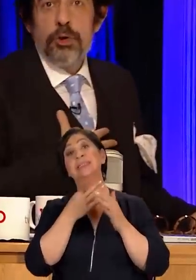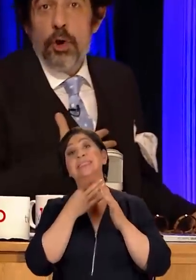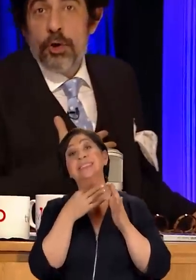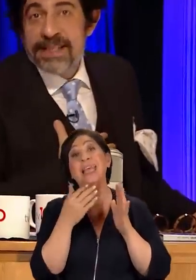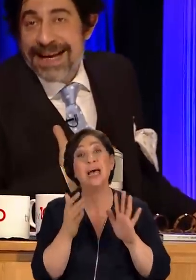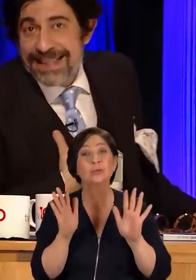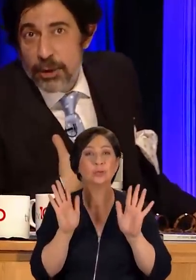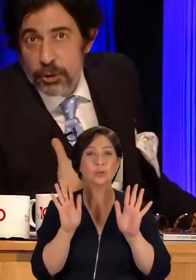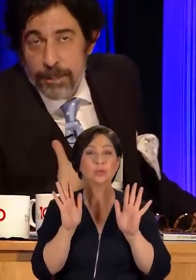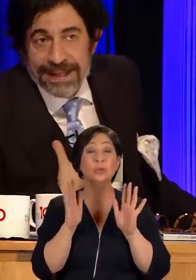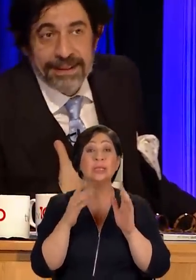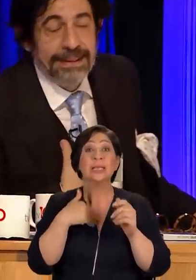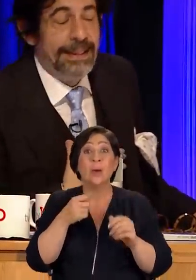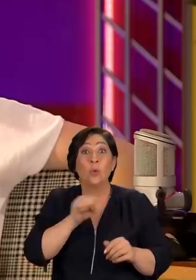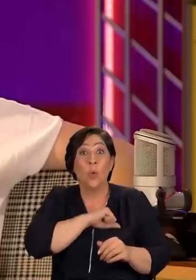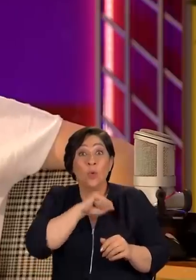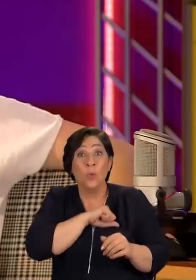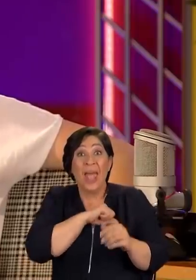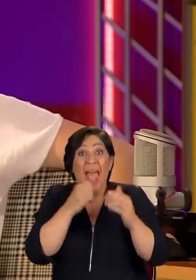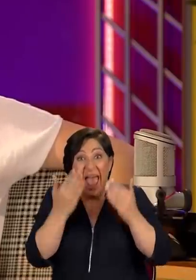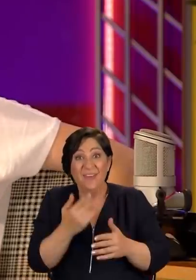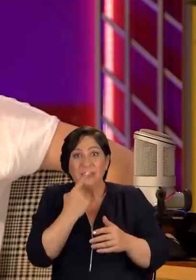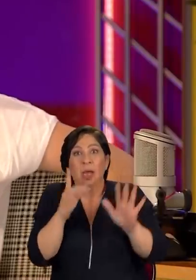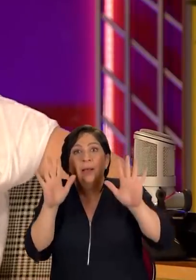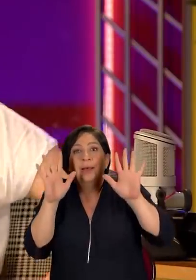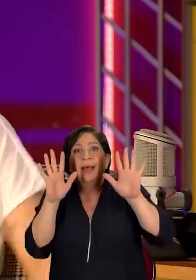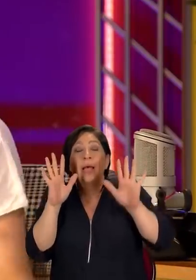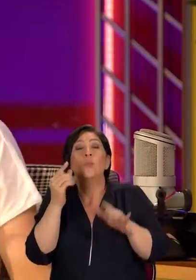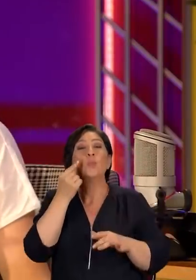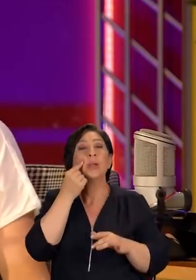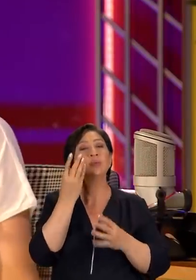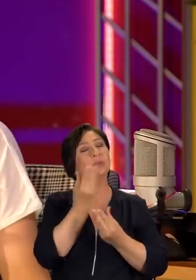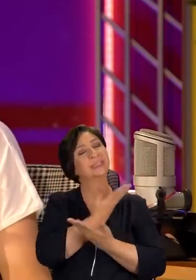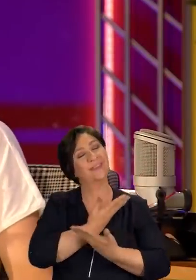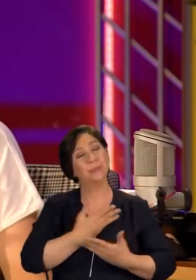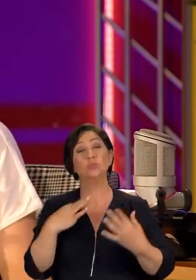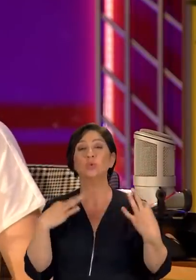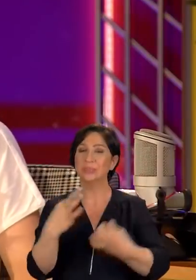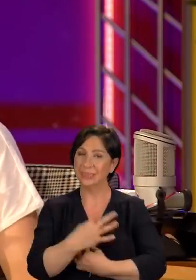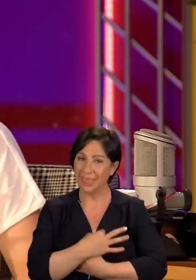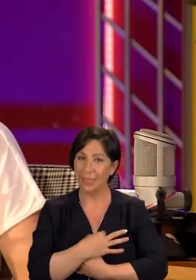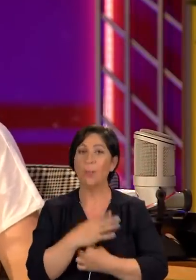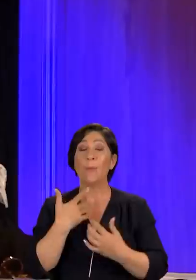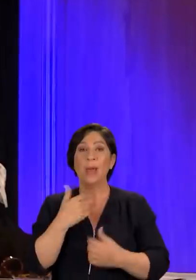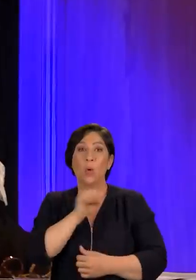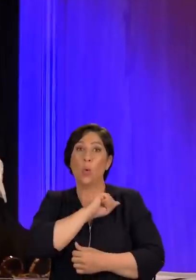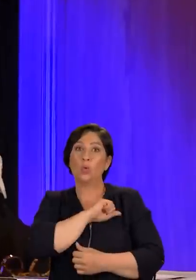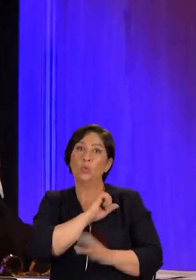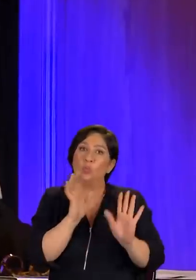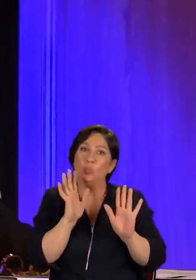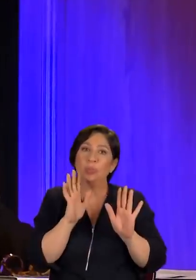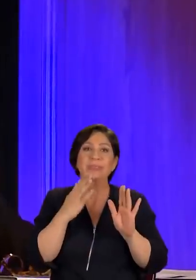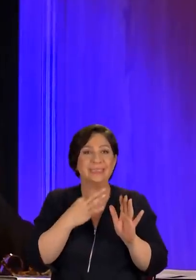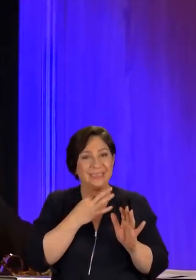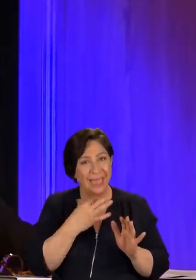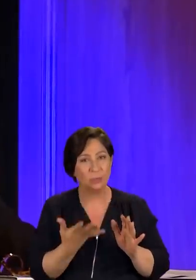Sağ olsun. Zaten ödüm patladı ama Bülent Hanım'ı çok severim. Her zaman çok saygı duyuyorum ama ödüm patlamıştı.